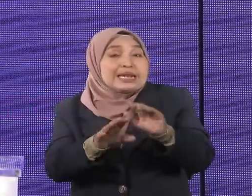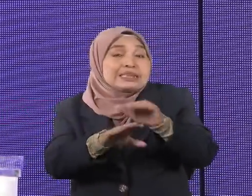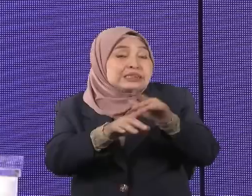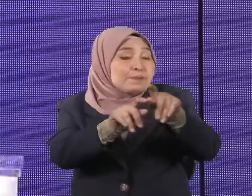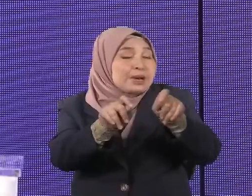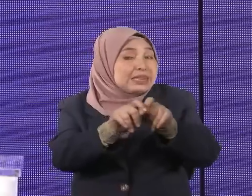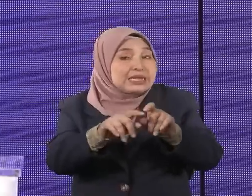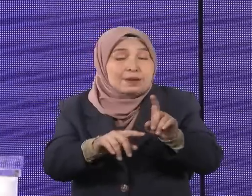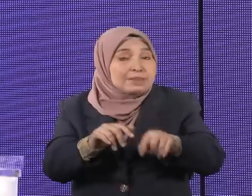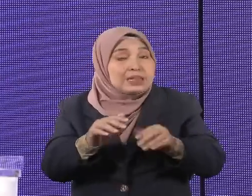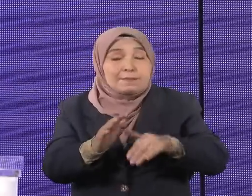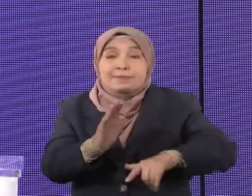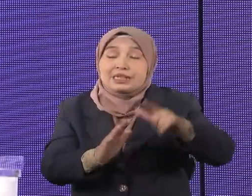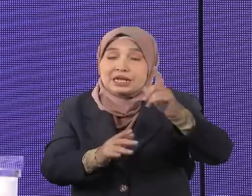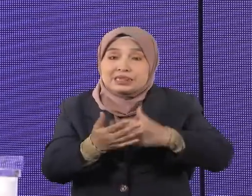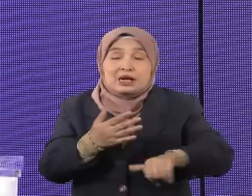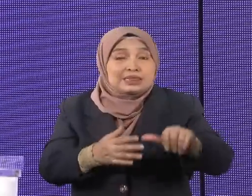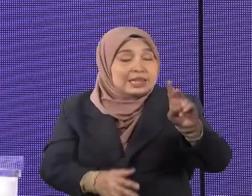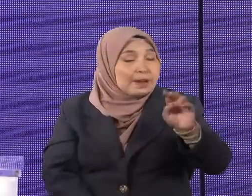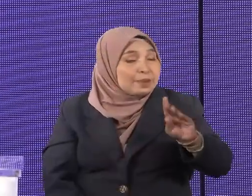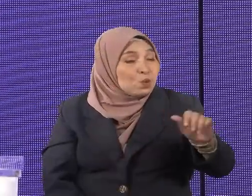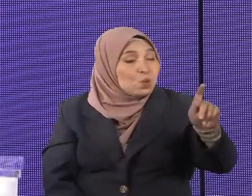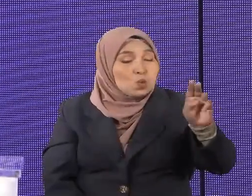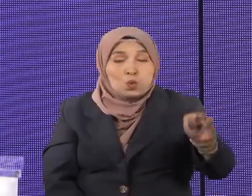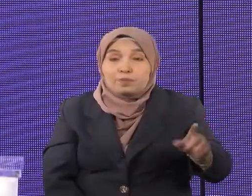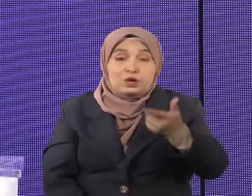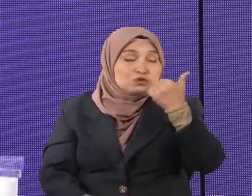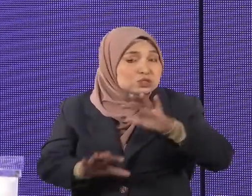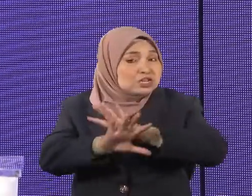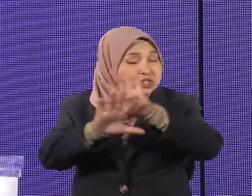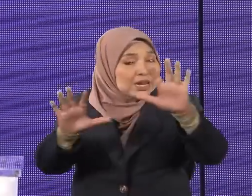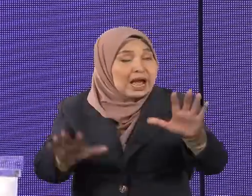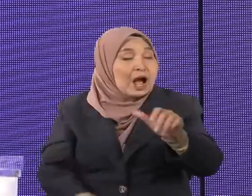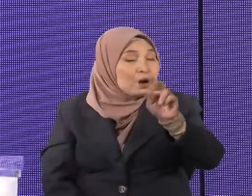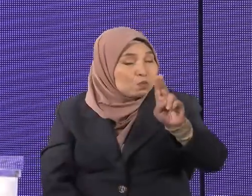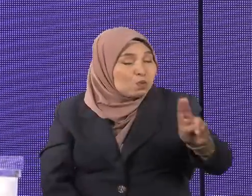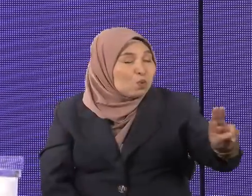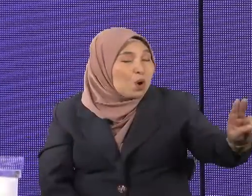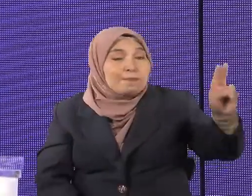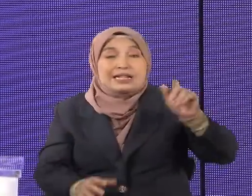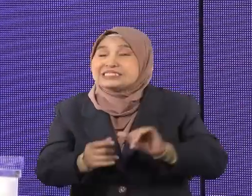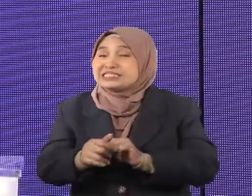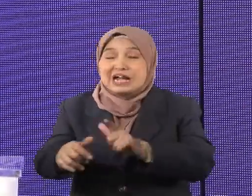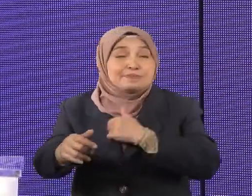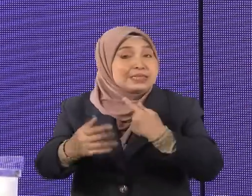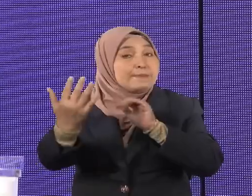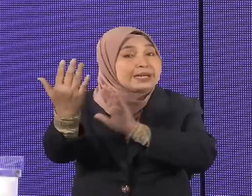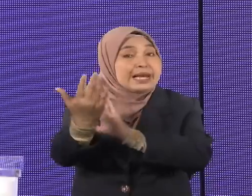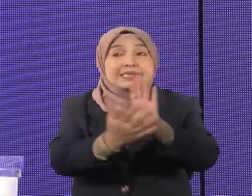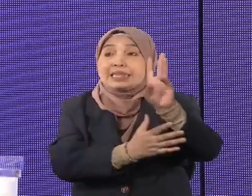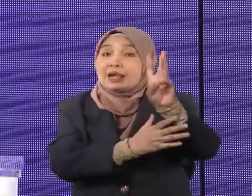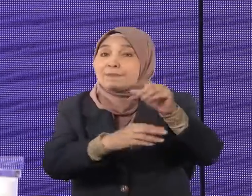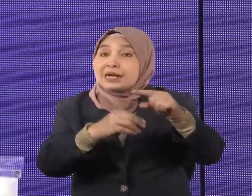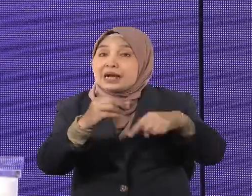boleh lebih. Tadi Ustaz cakap kan, unabbi'ukum tu tak boleh pula pasal nak jelaskan tu dipanjangkan. Dalam kita menghadapi 6